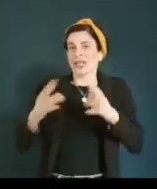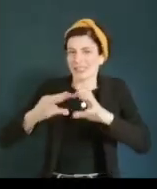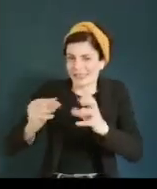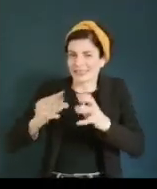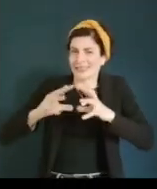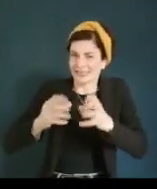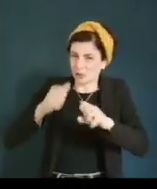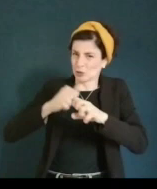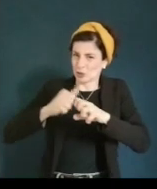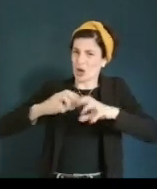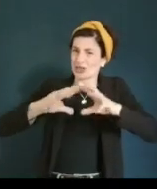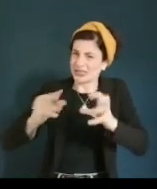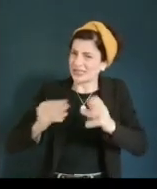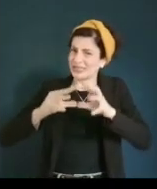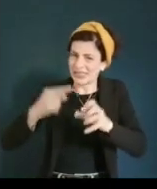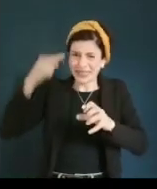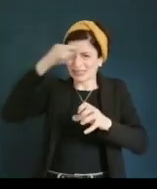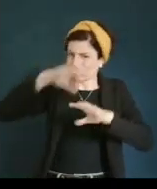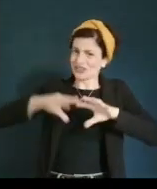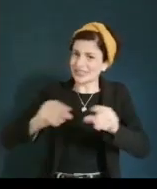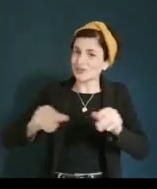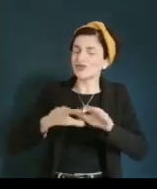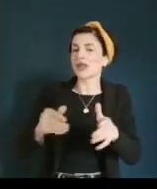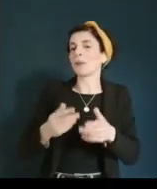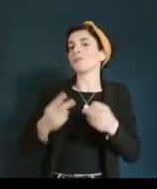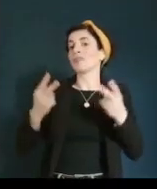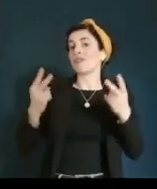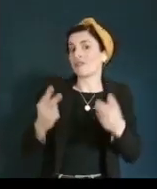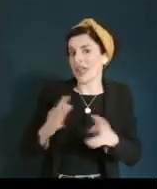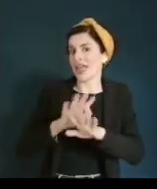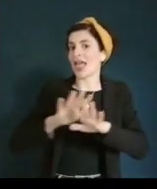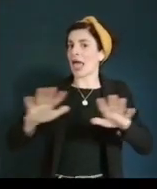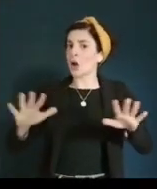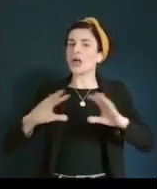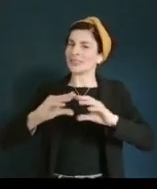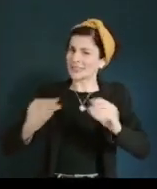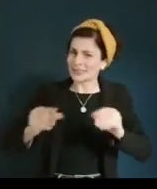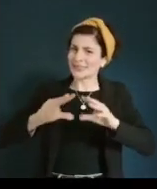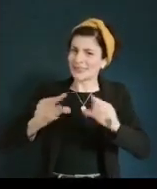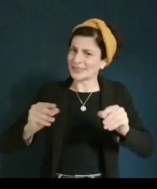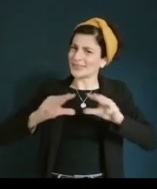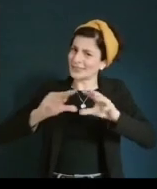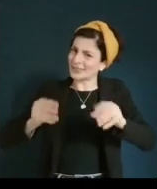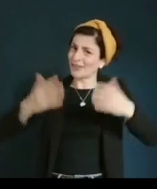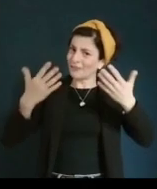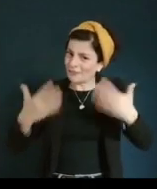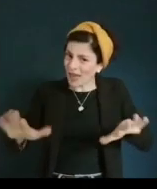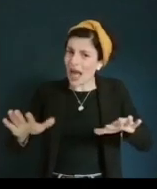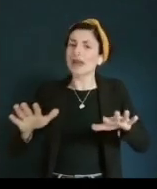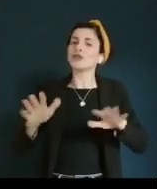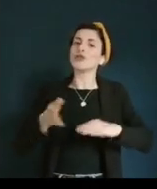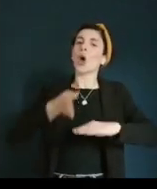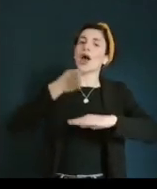che appunto l'impasto è duro ed è un pochino difficile da lavorare, l'ideale dopo averlo lavorato per un